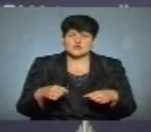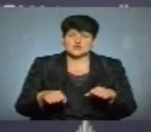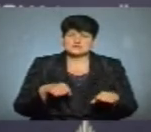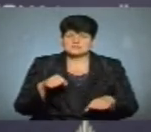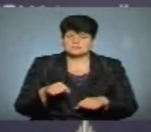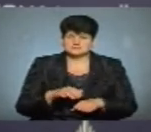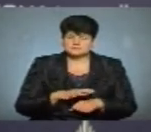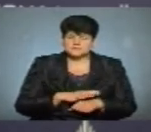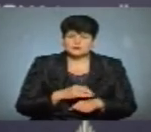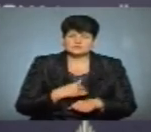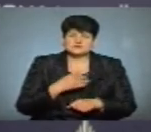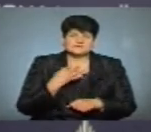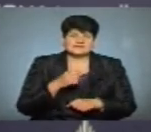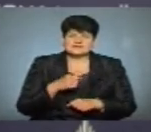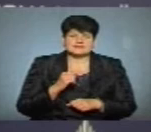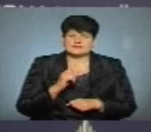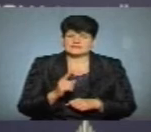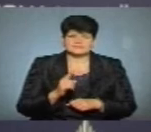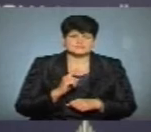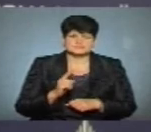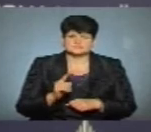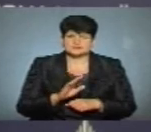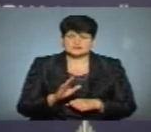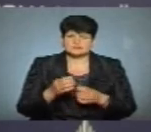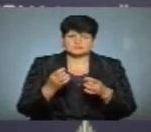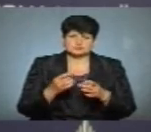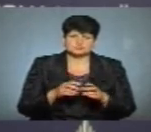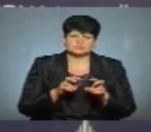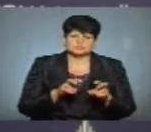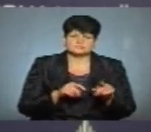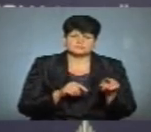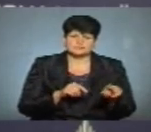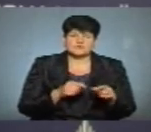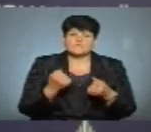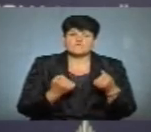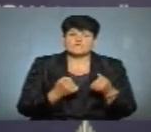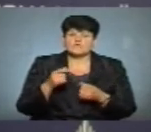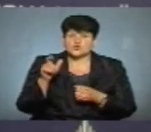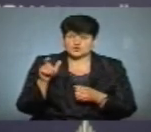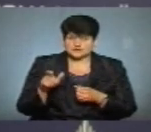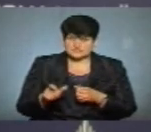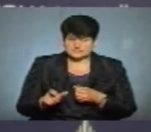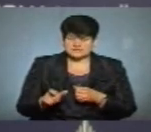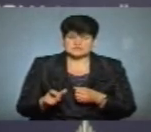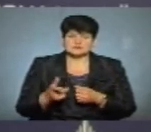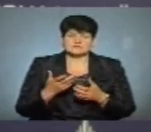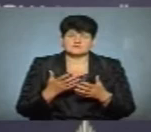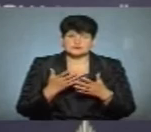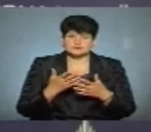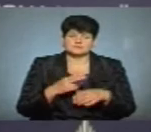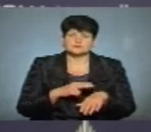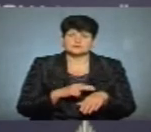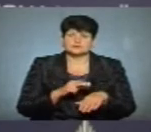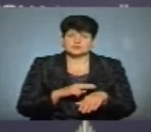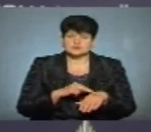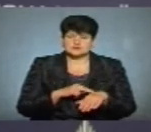Хочу зазначити, що він не катався по проїжджій частині дороги, а знаходився саме там. Водій, який на місці події встановлено працівниками